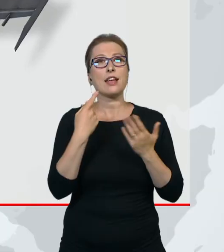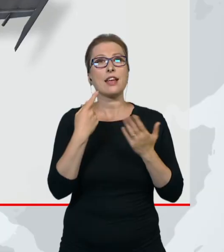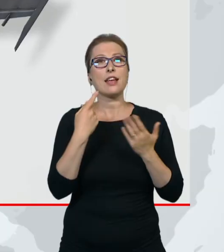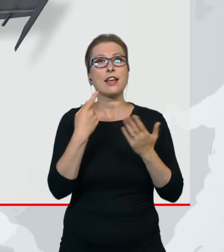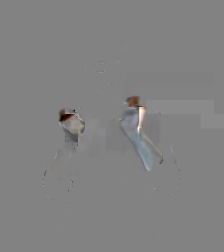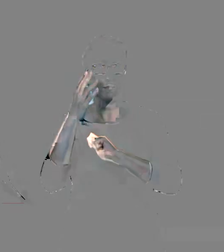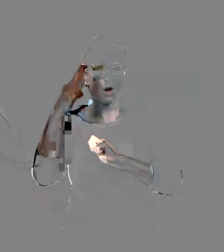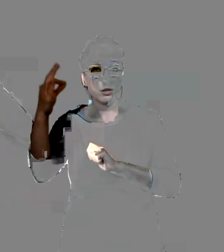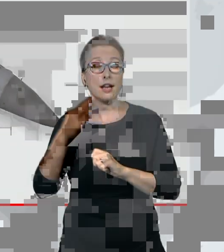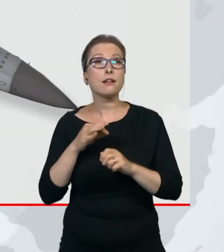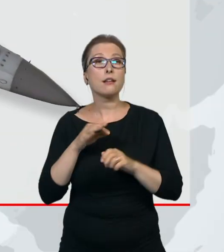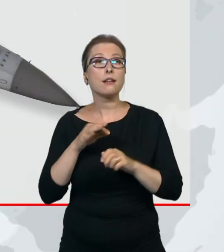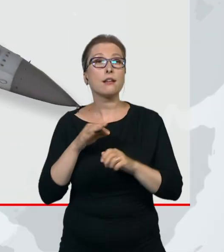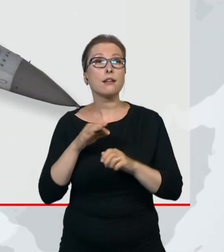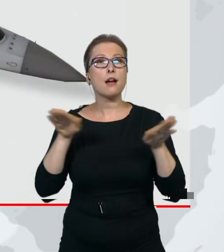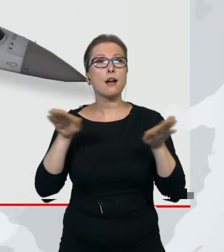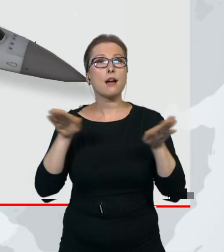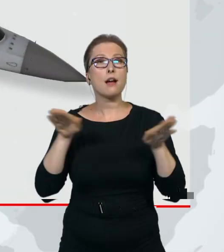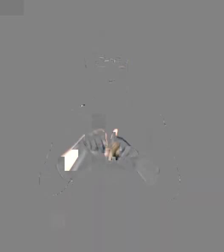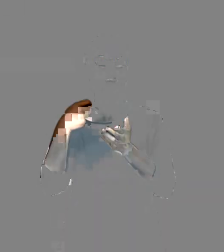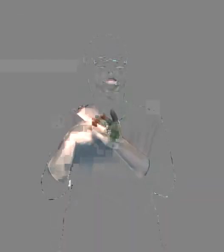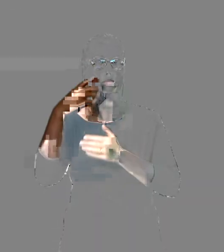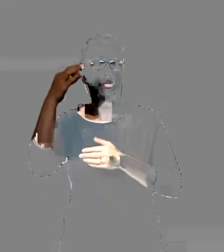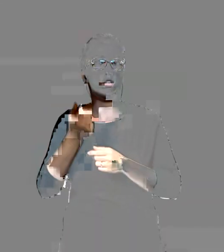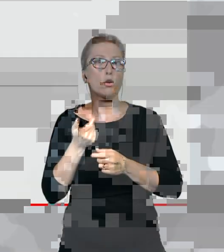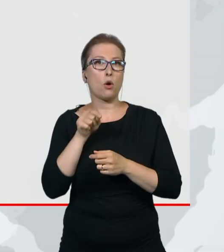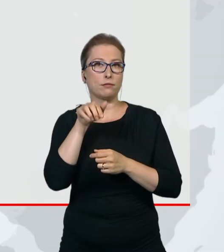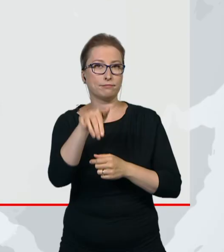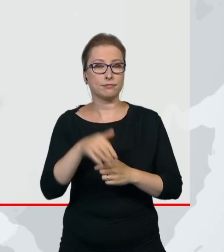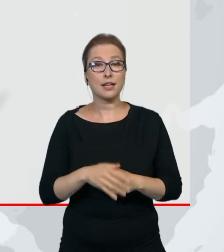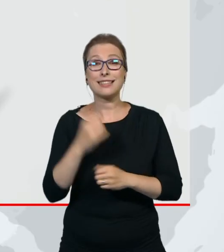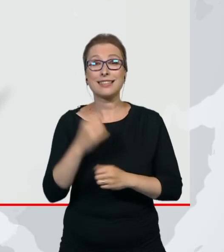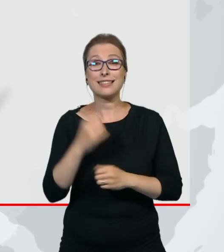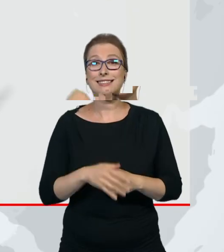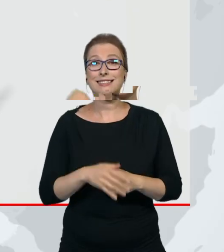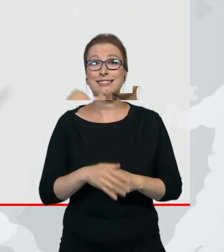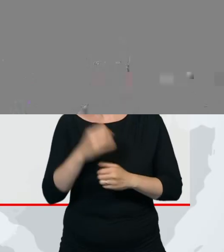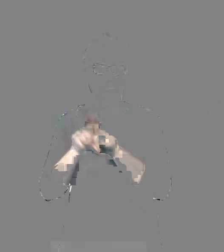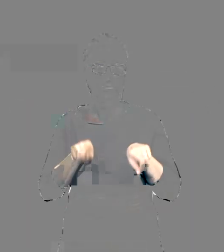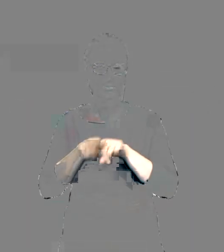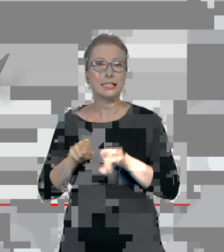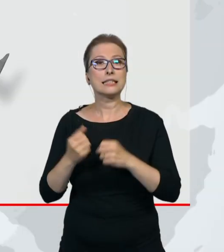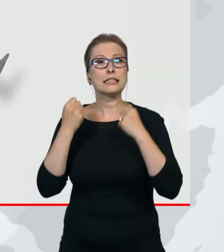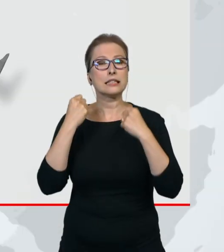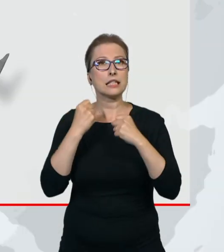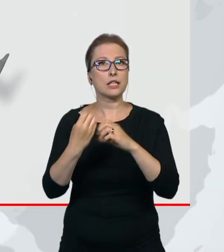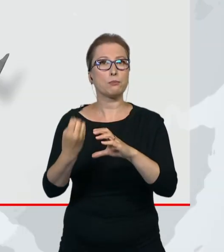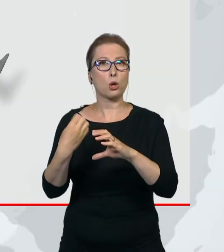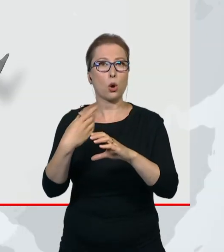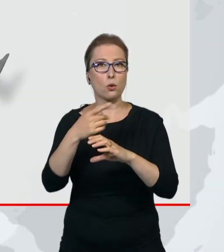letou typu modernizace základ stejný jeden silný proudový motor